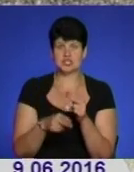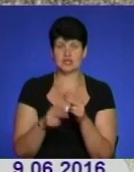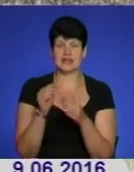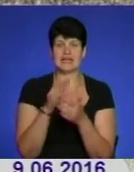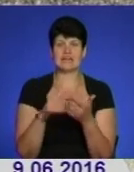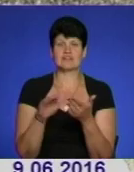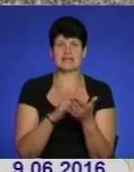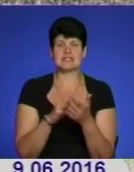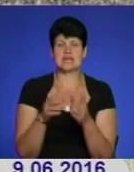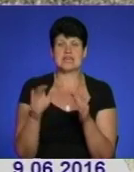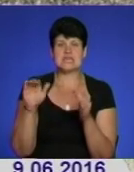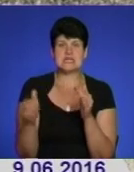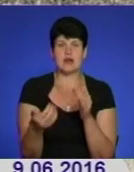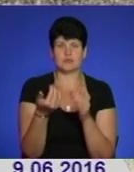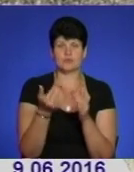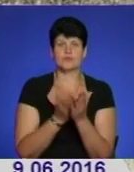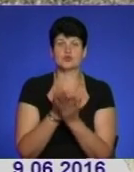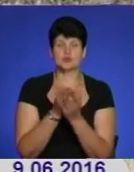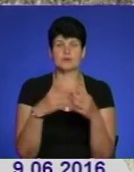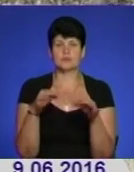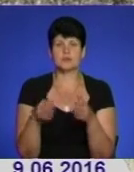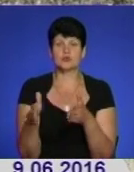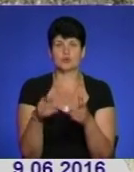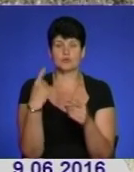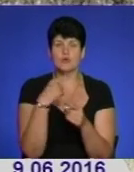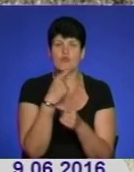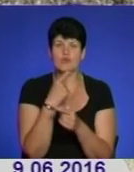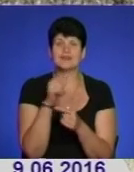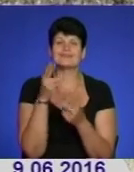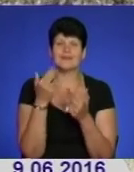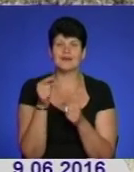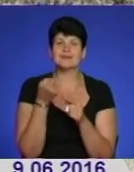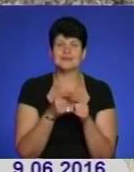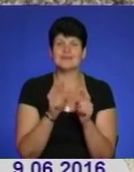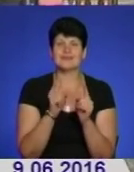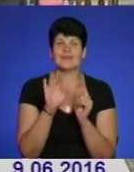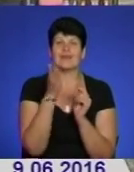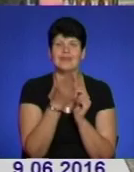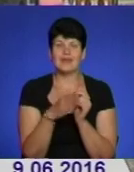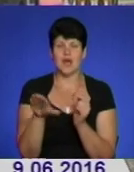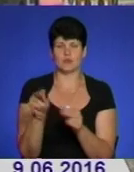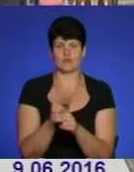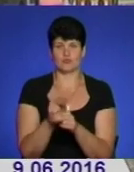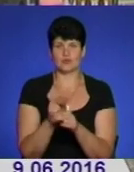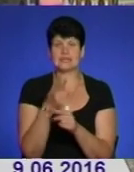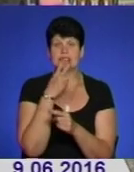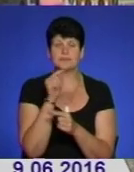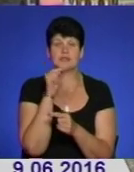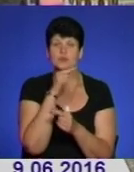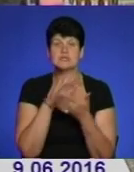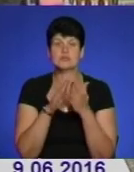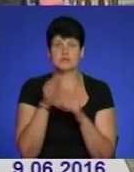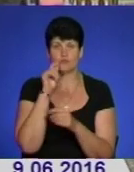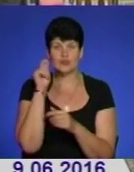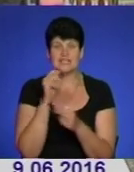ліквідацію ямковості. В службі автомобільних доріг області кажуть, цитую, «Так, це лише ямковий ремонт, але зважаючи на економічну ситуацію в